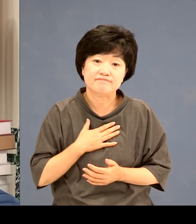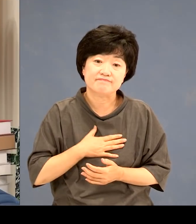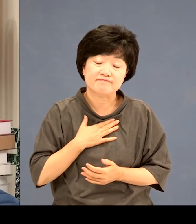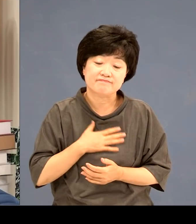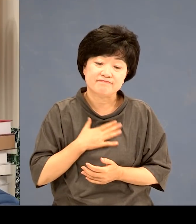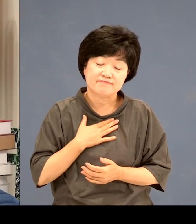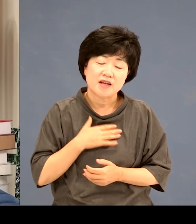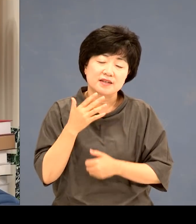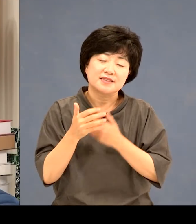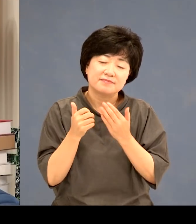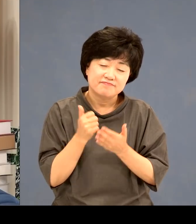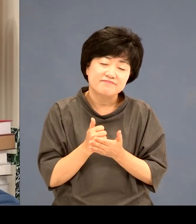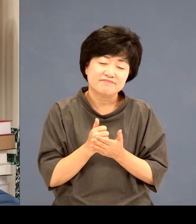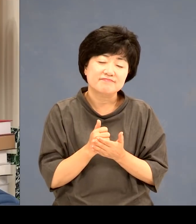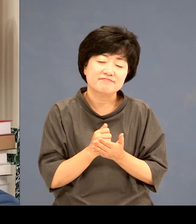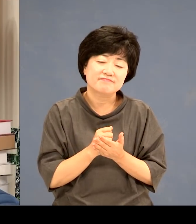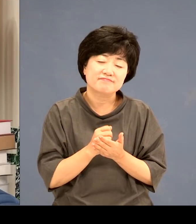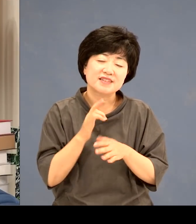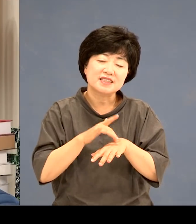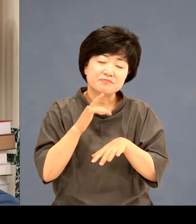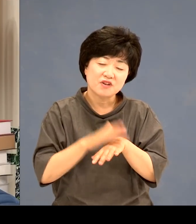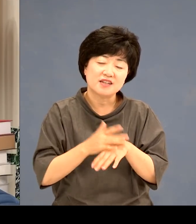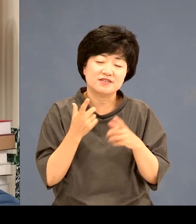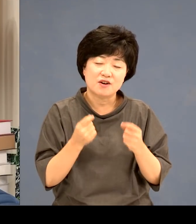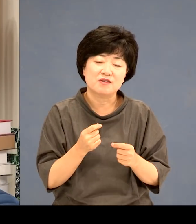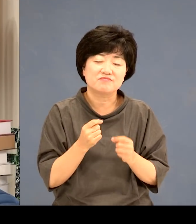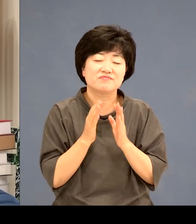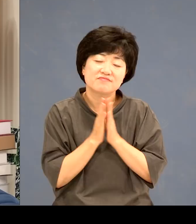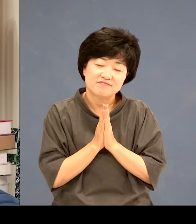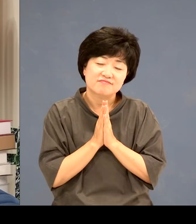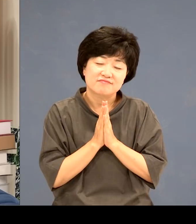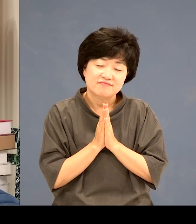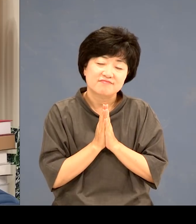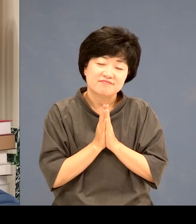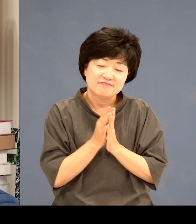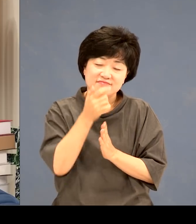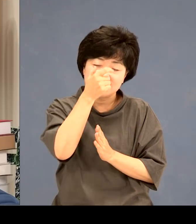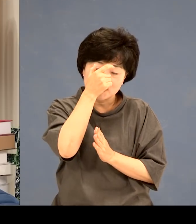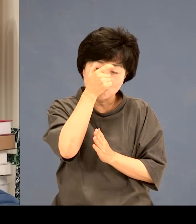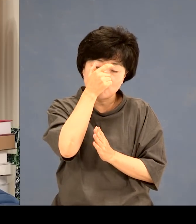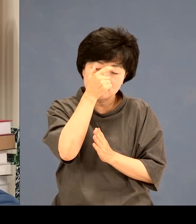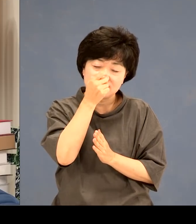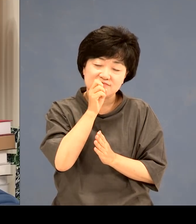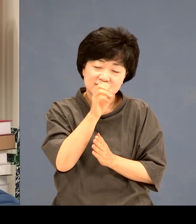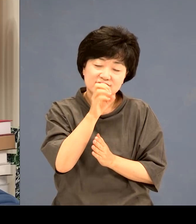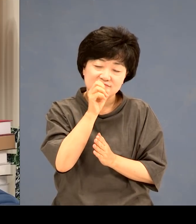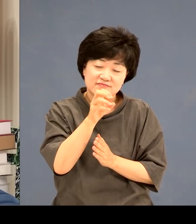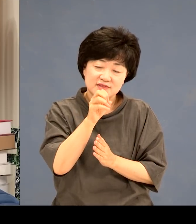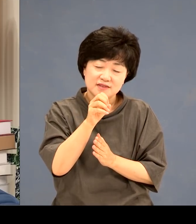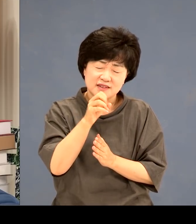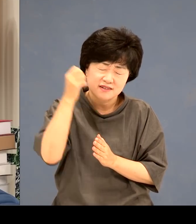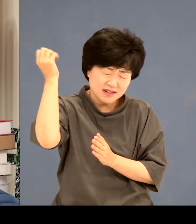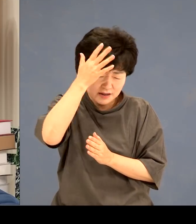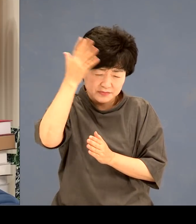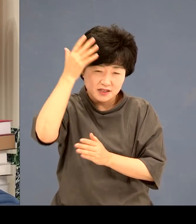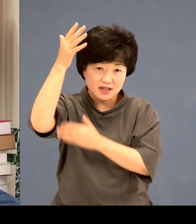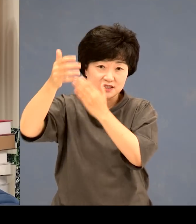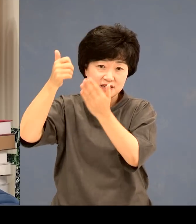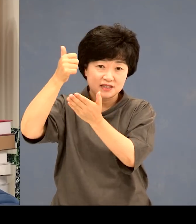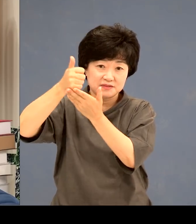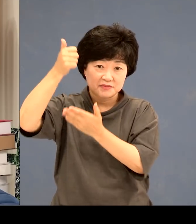있었는데 앞에서 이렇게 예배를 인도하시는 어느 선교사님께서 우리 시간에 하나님의 영광을 위해서 같이 한번 기도를 하자고. 네네. 이제 그렇게 해서